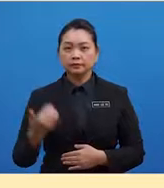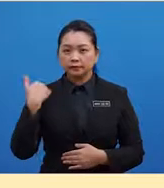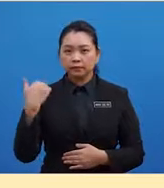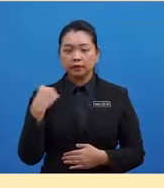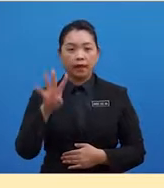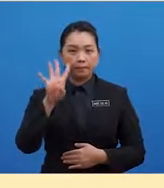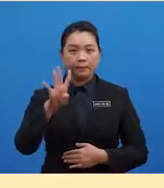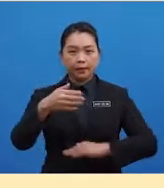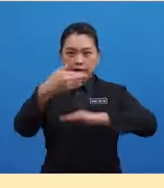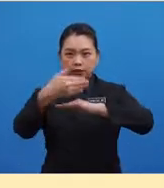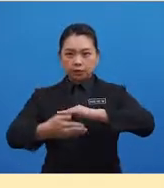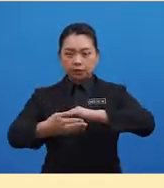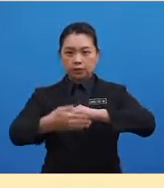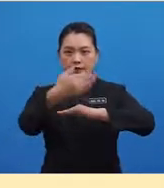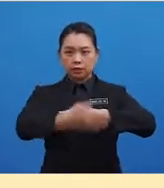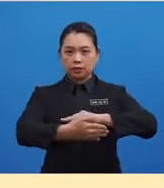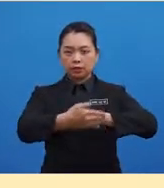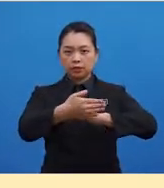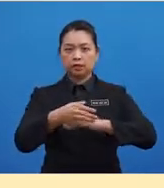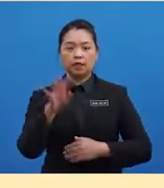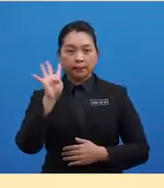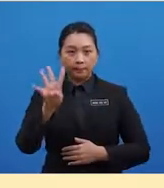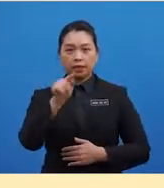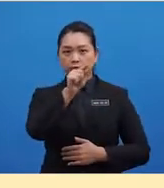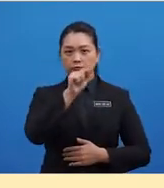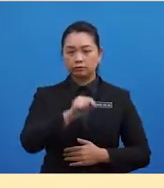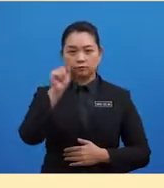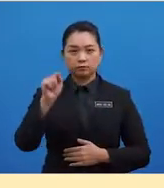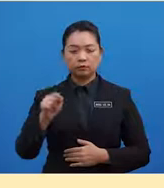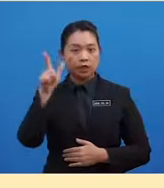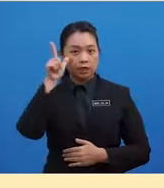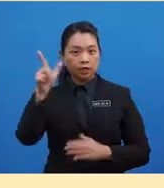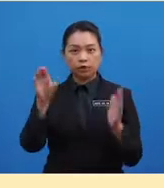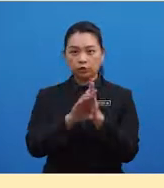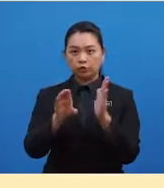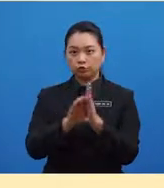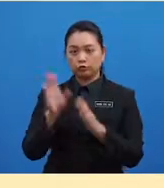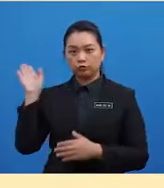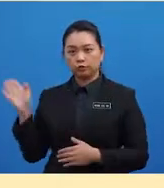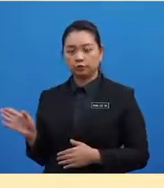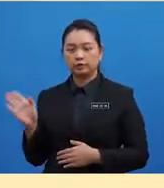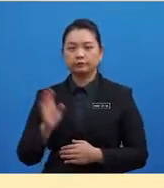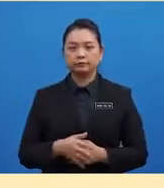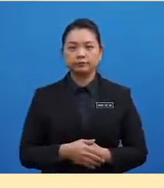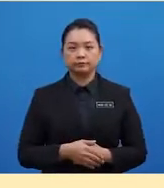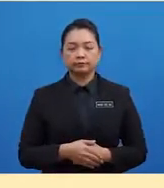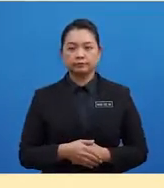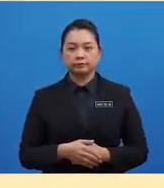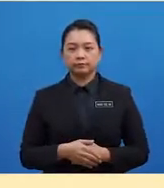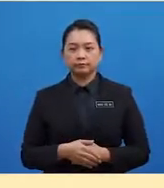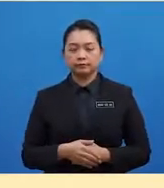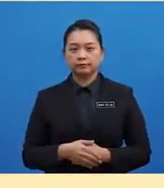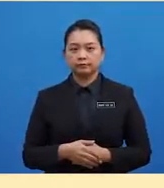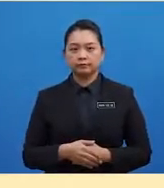mempunyai empat sisi dan empat penjuru. Sekarang lihat pula contoh-contoh pada paparan ini. Yang